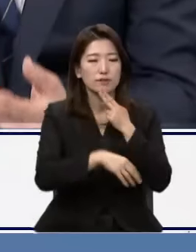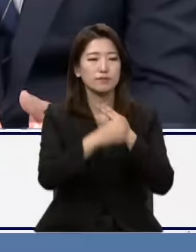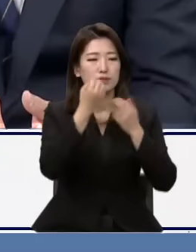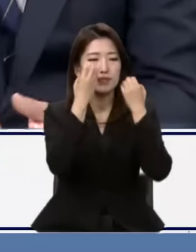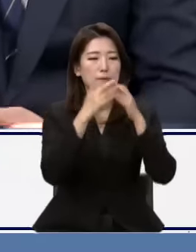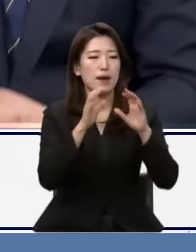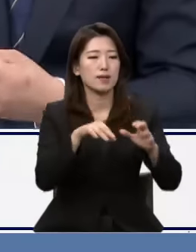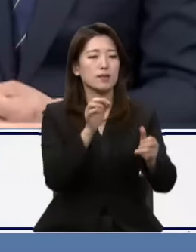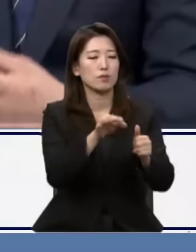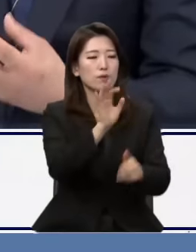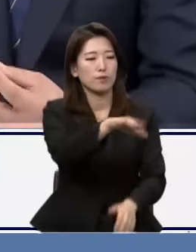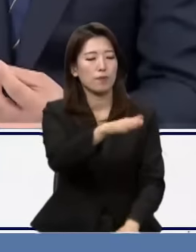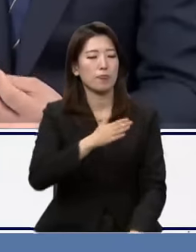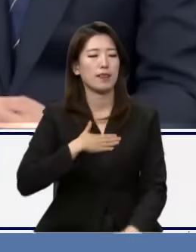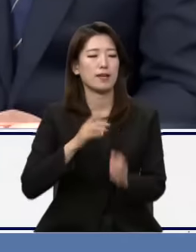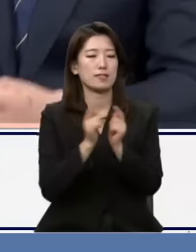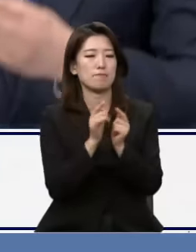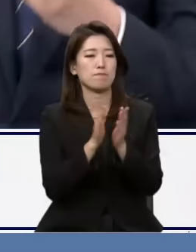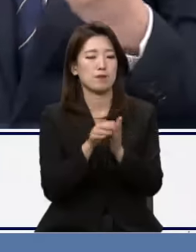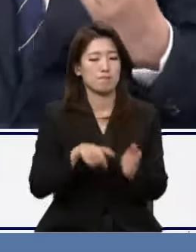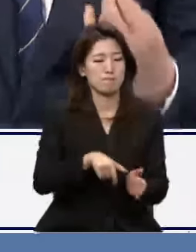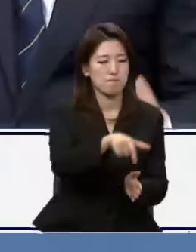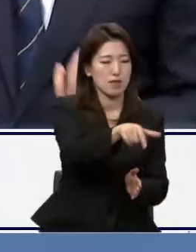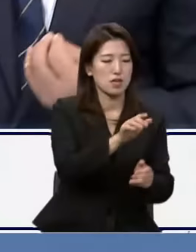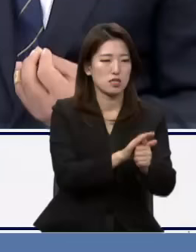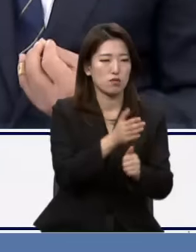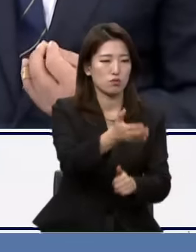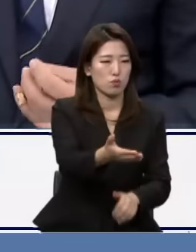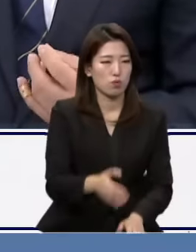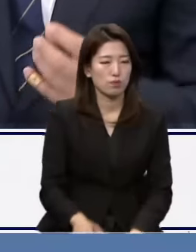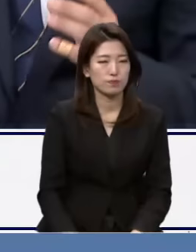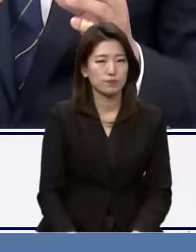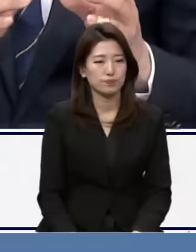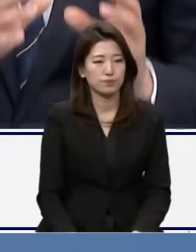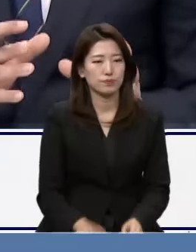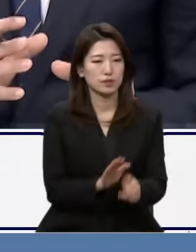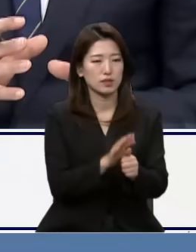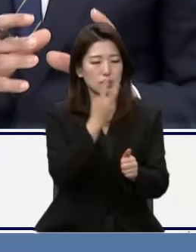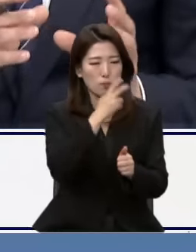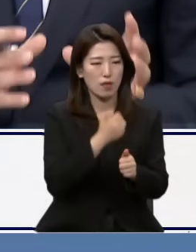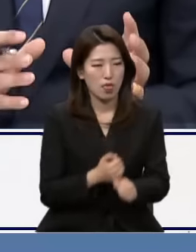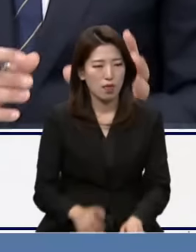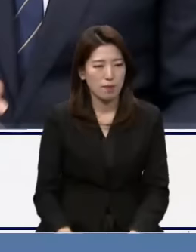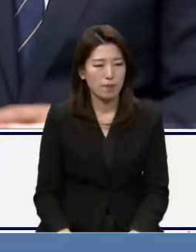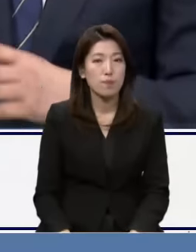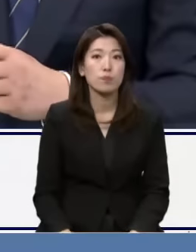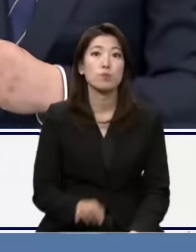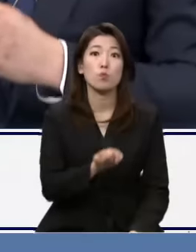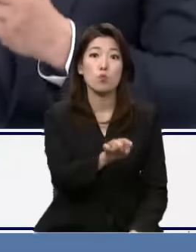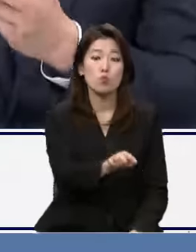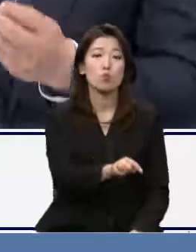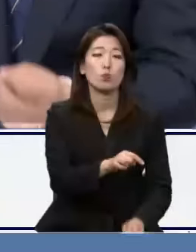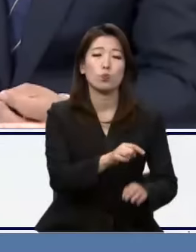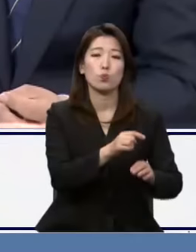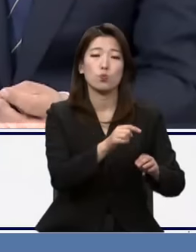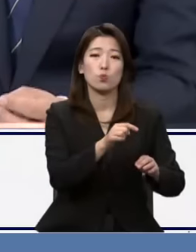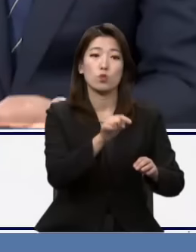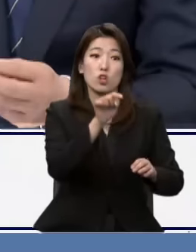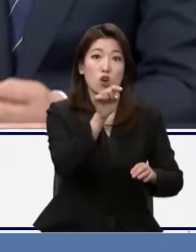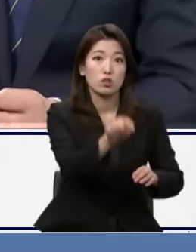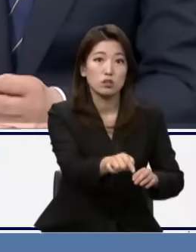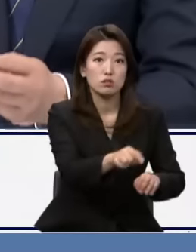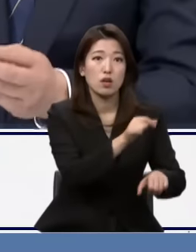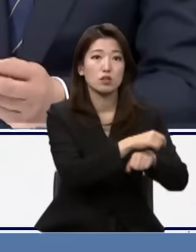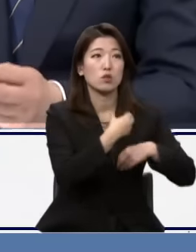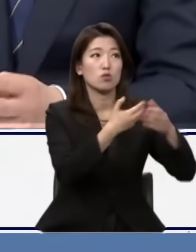지원을 제안했고 그것을 행안부가 어 다시 받아 가지고 그 그 세마을 근거 중앙회가 세마을 근거에 보고했고